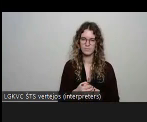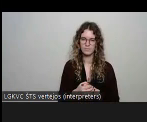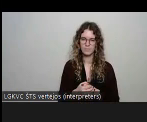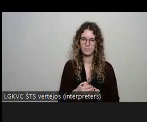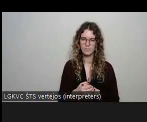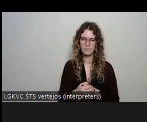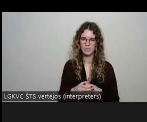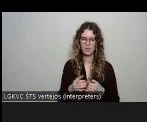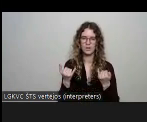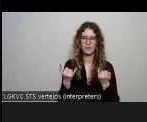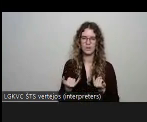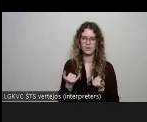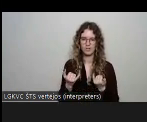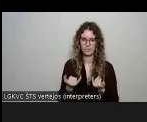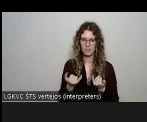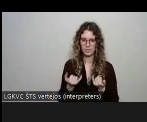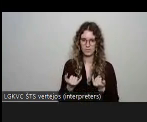Dabar skirsime